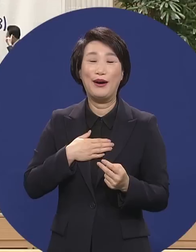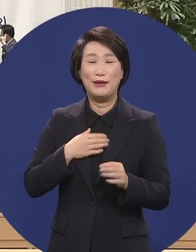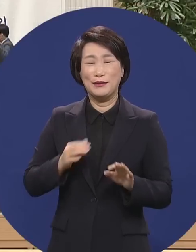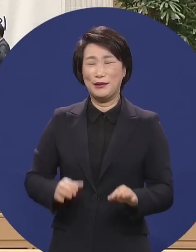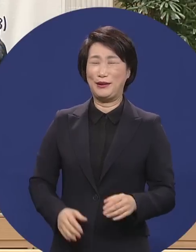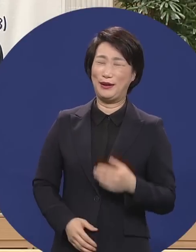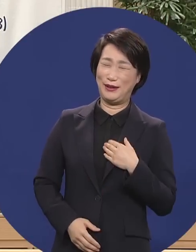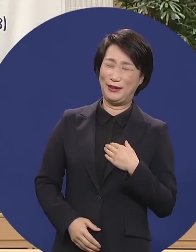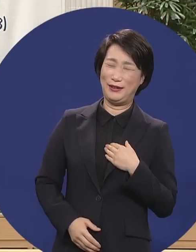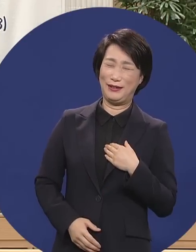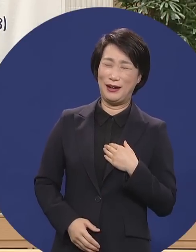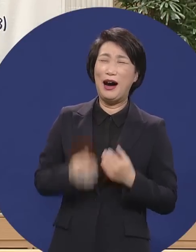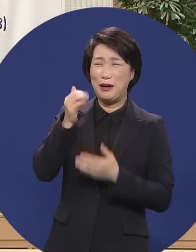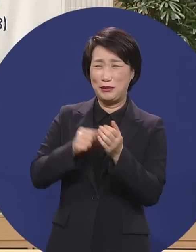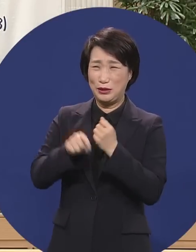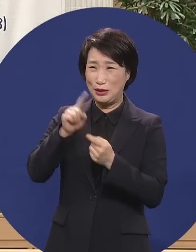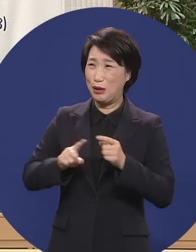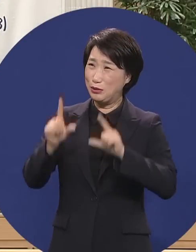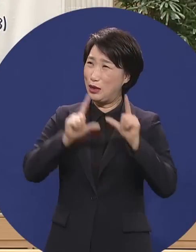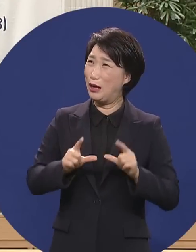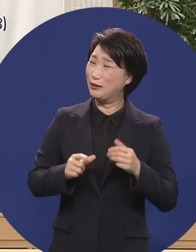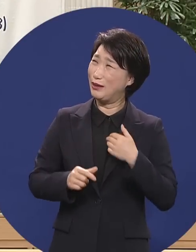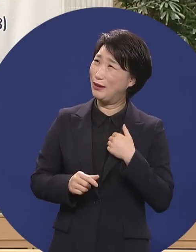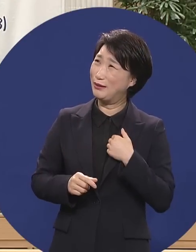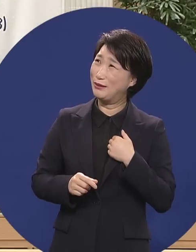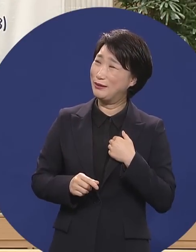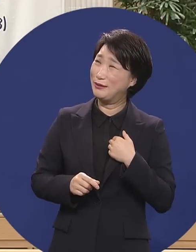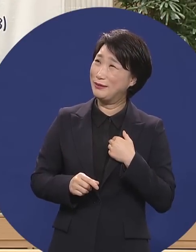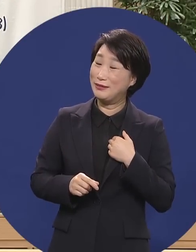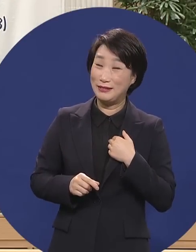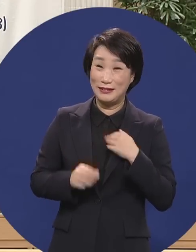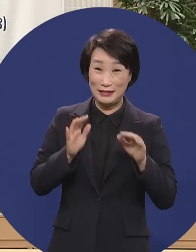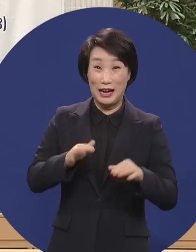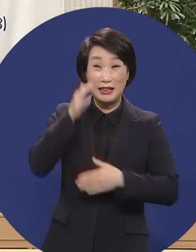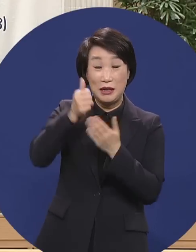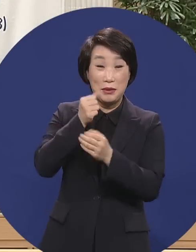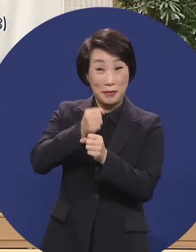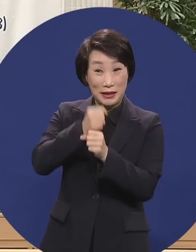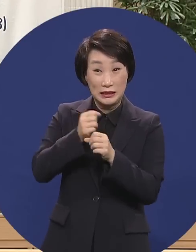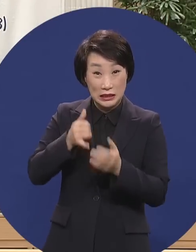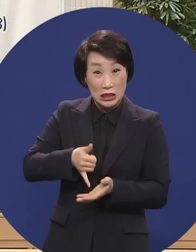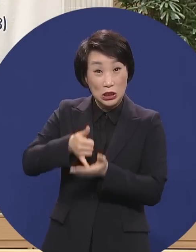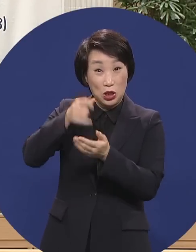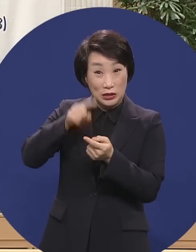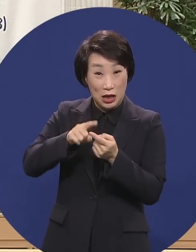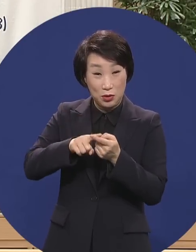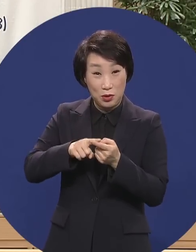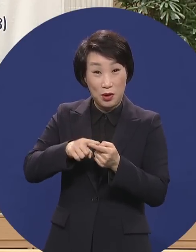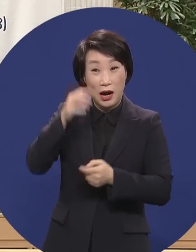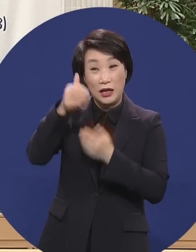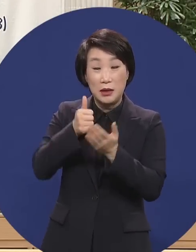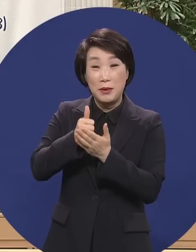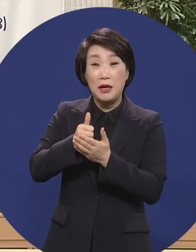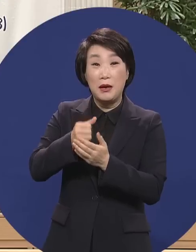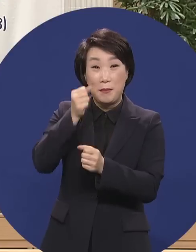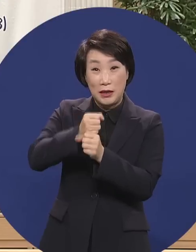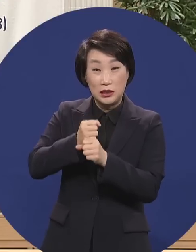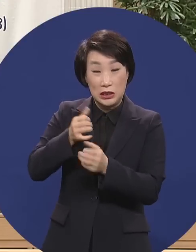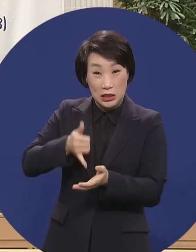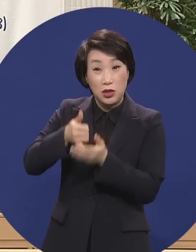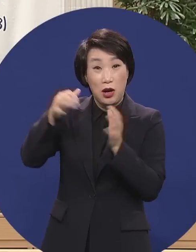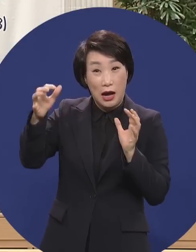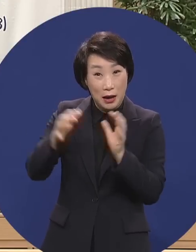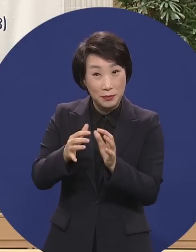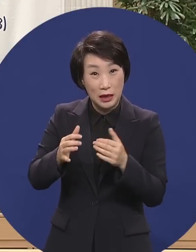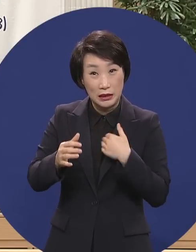나는 하나님의 뜻대로 사나? 하나님의 지으신 인격적으로 하나님의 인격과